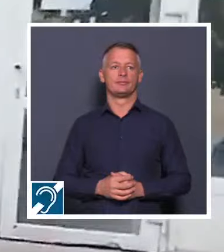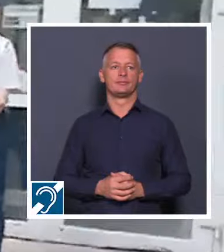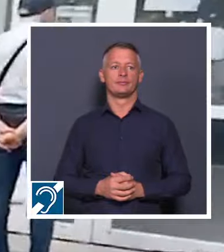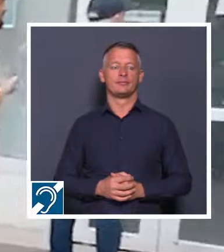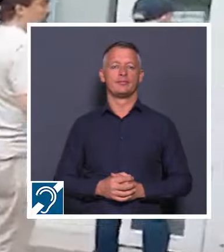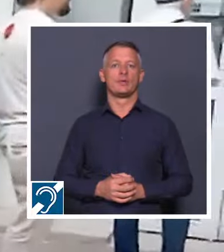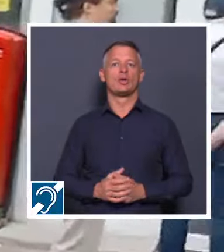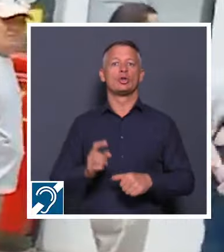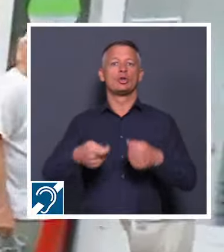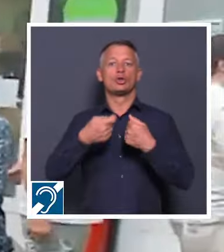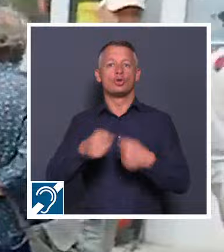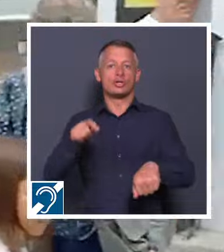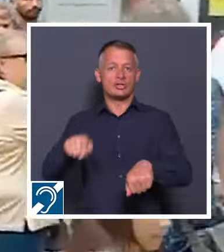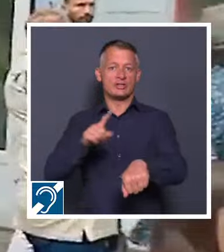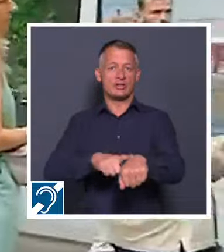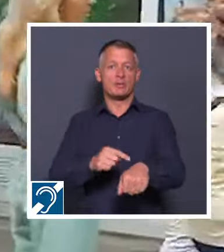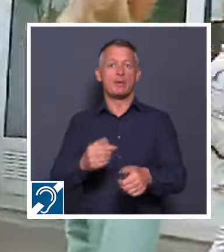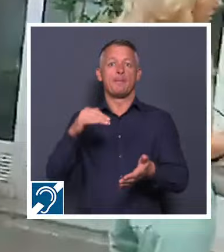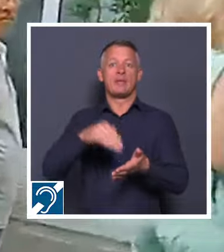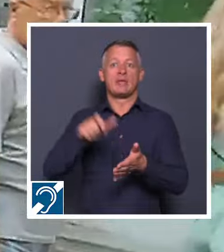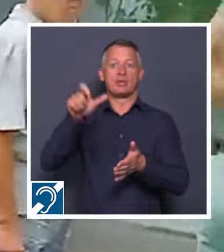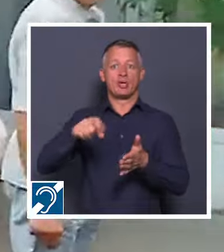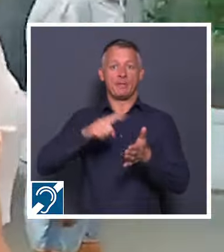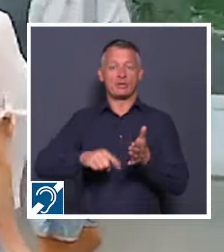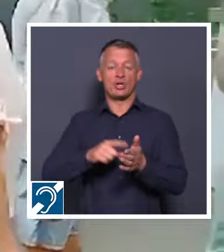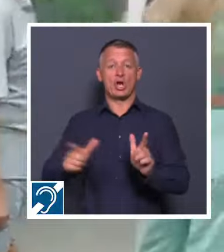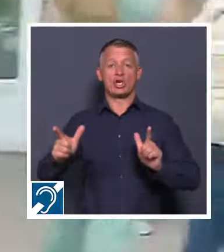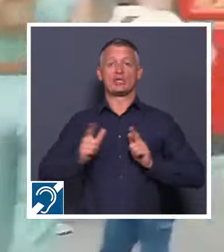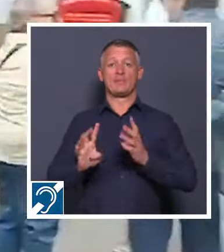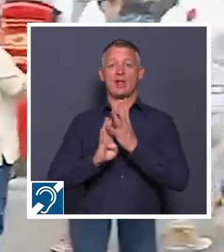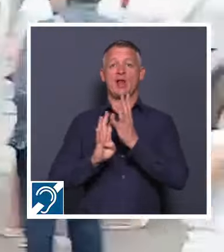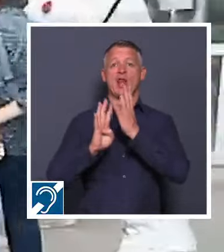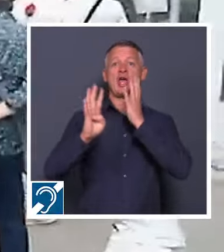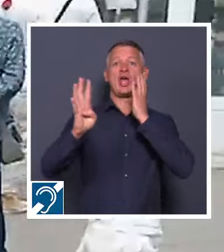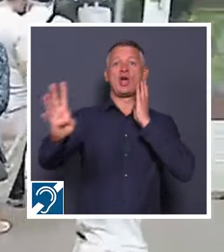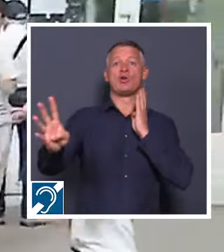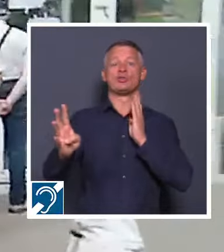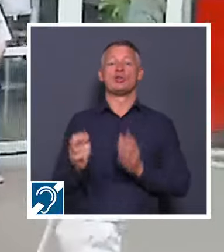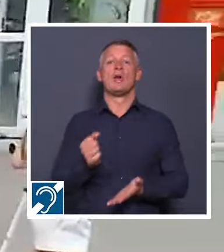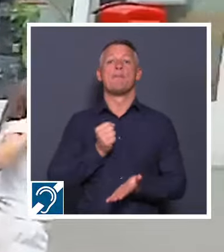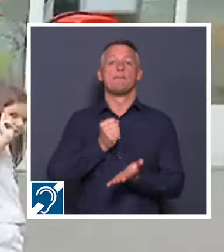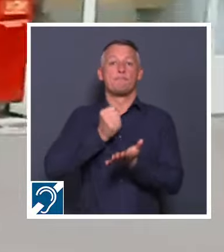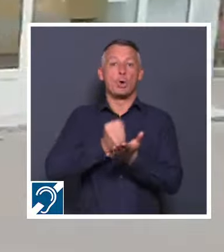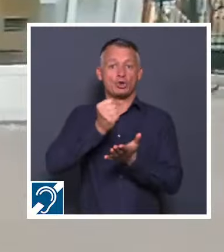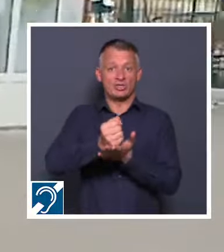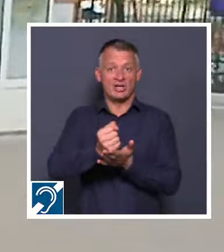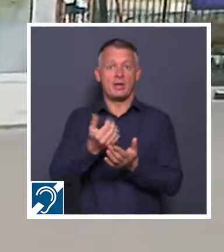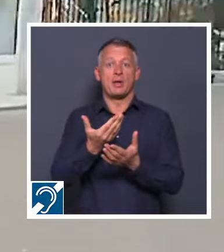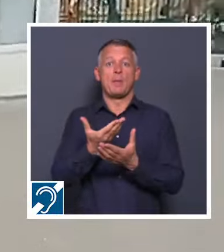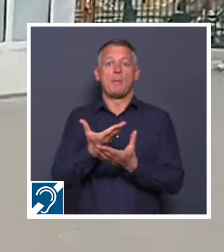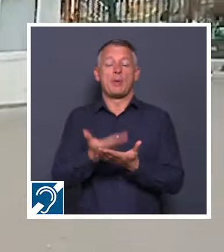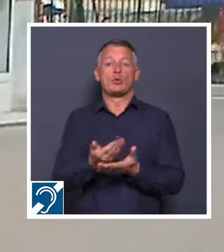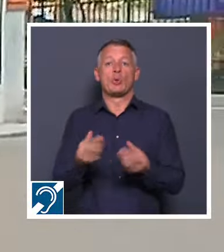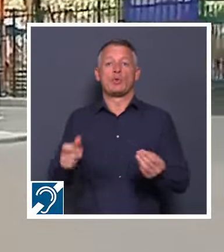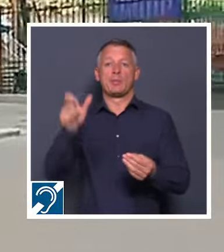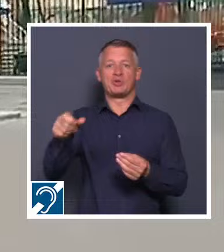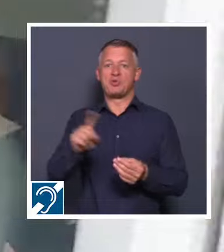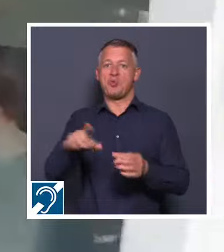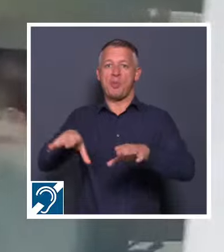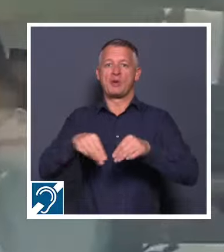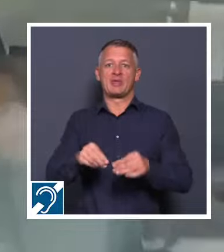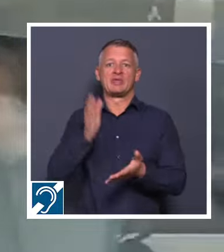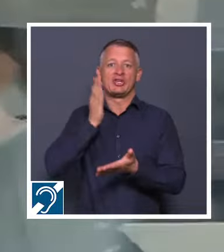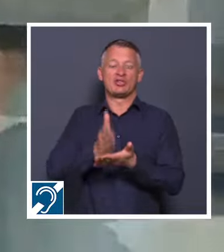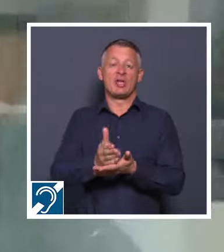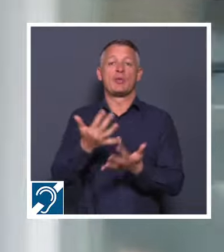Și în tot acest timp, mii de pensionari stau și astăzi la cozi la oficiile poștale din țară, pentru că mulți dintre ei nu și-au primit deciziile de